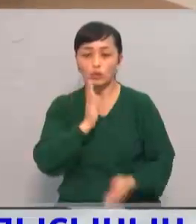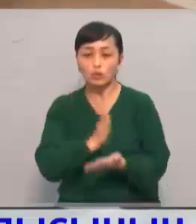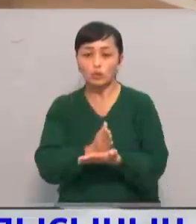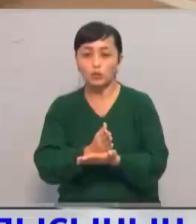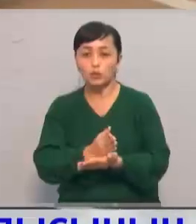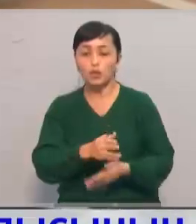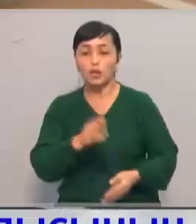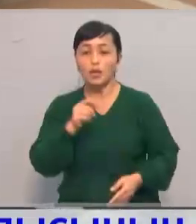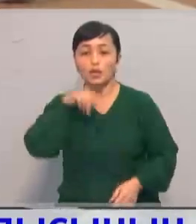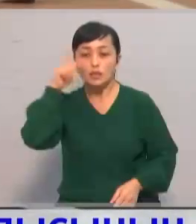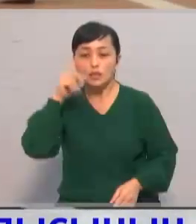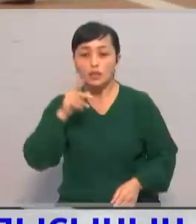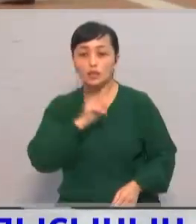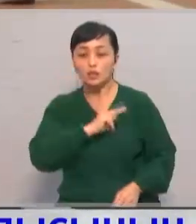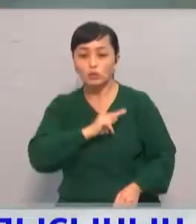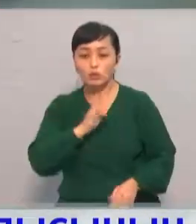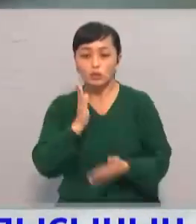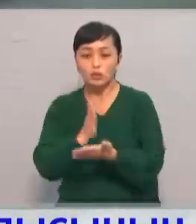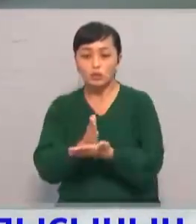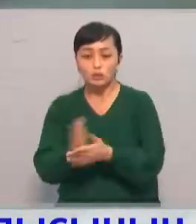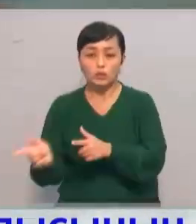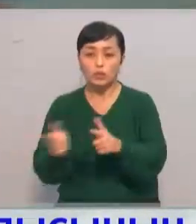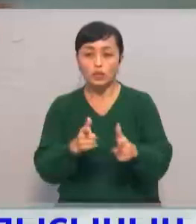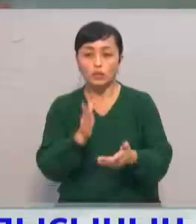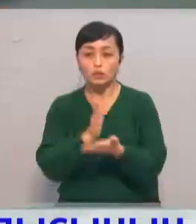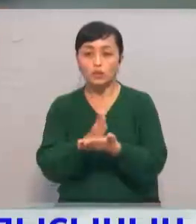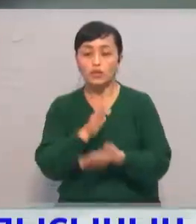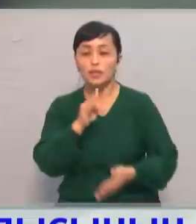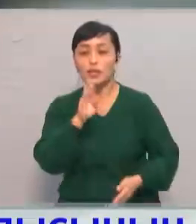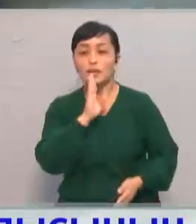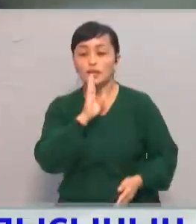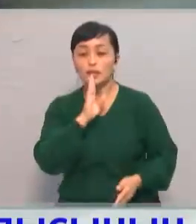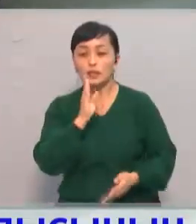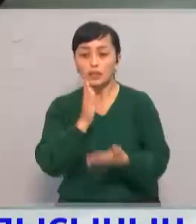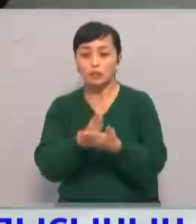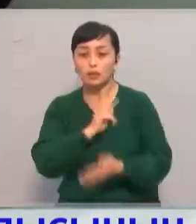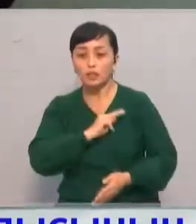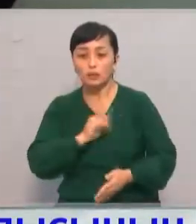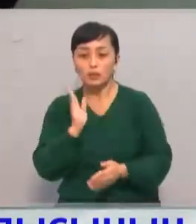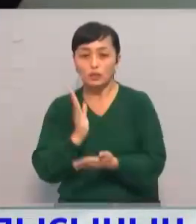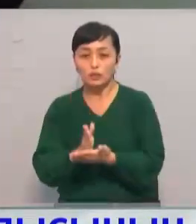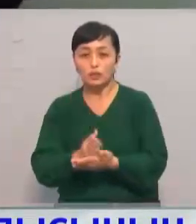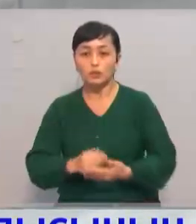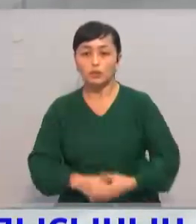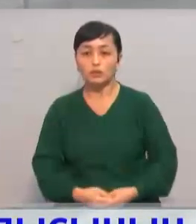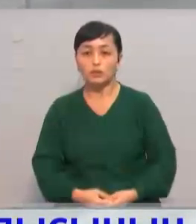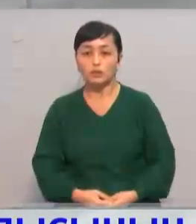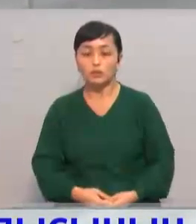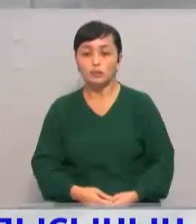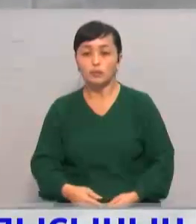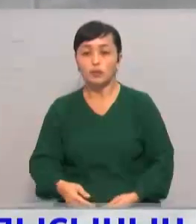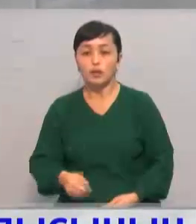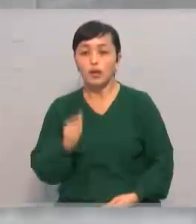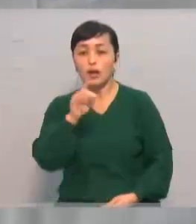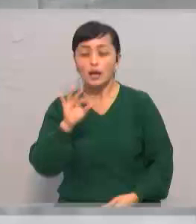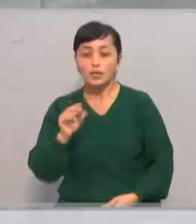спортқа қабілетті болып, өнер көрсетіп келе жатқан жерлесіміз Еркежан Дәулетиярқызы өзінің жеңіске жету үшін тынбай еңбектенетінін жеткізді. Негізі